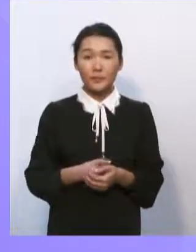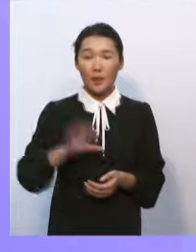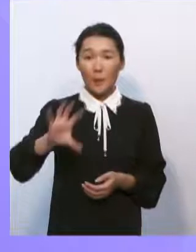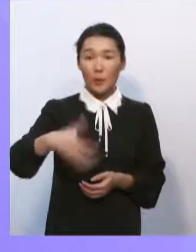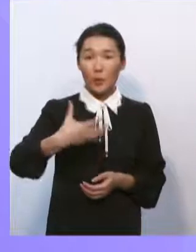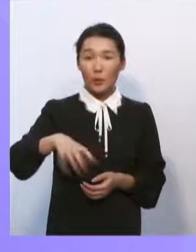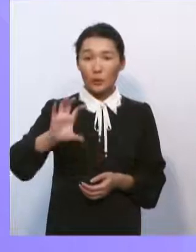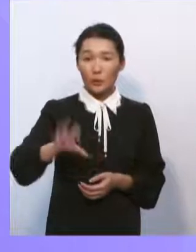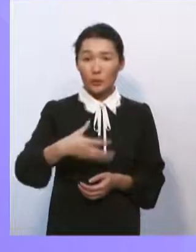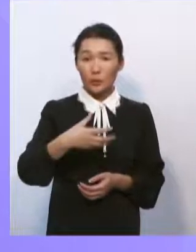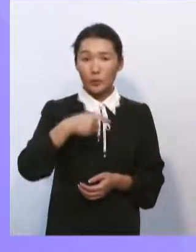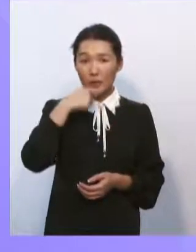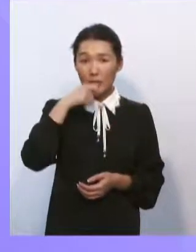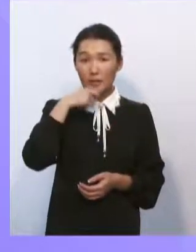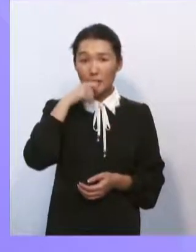Боорсокту жейт.